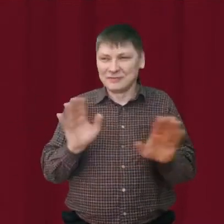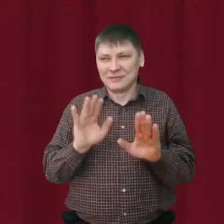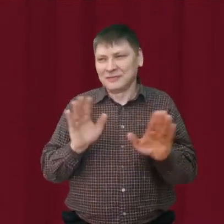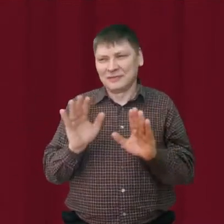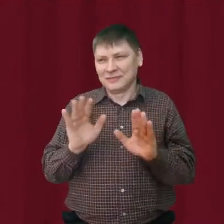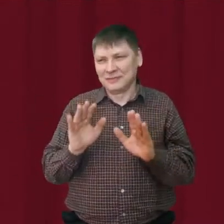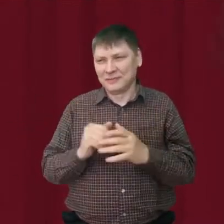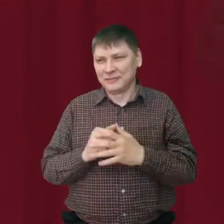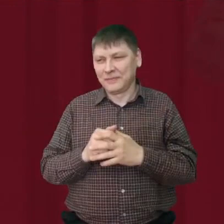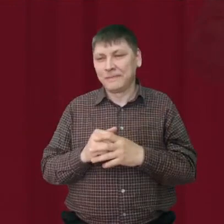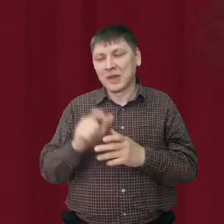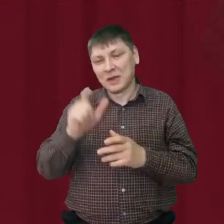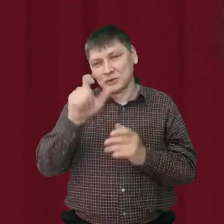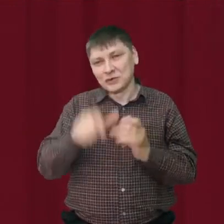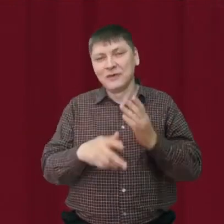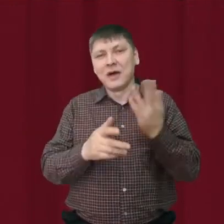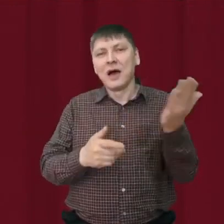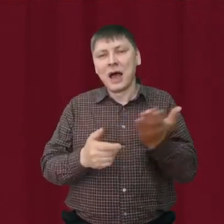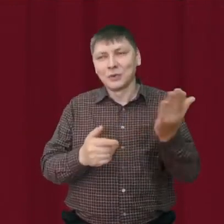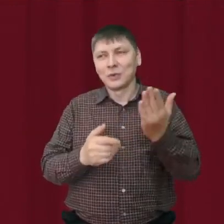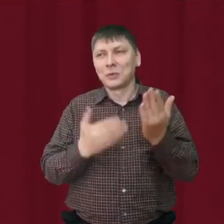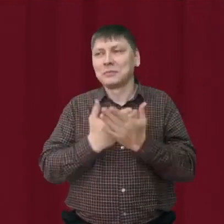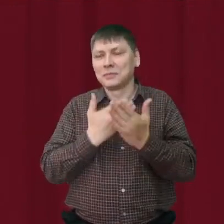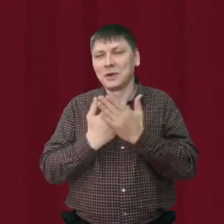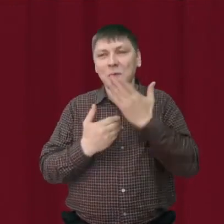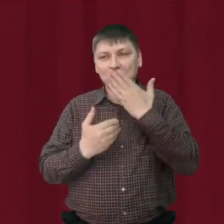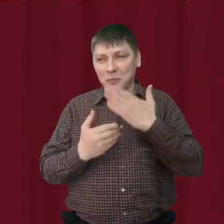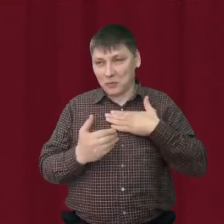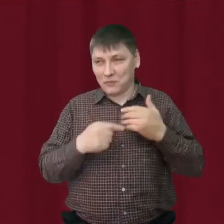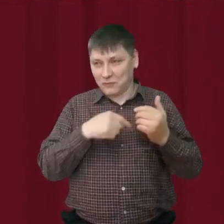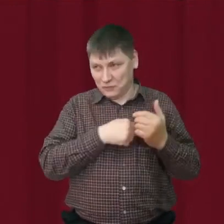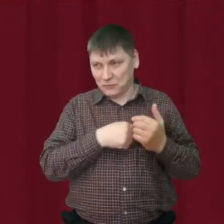делать. Человек, который движим любовью,